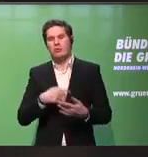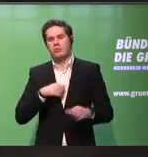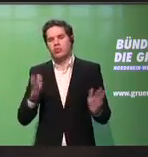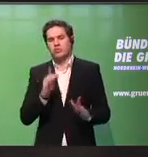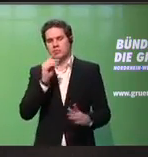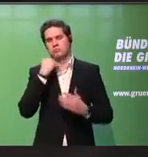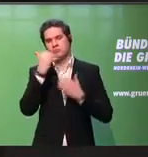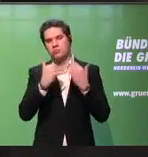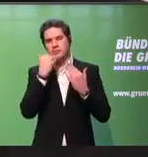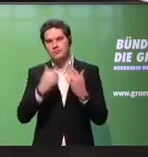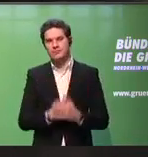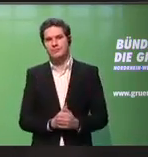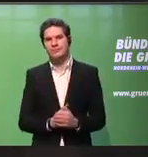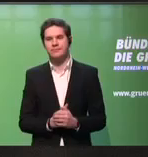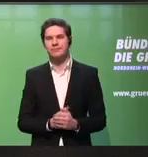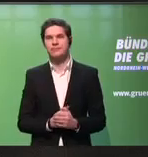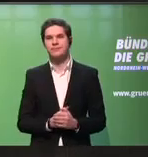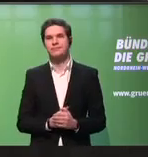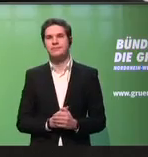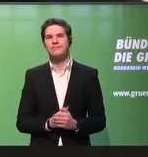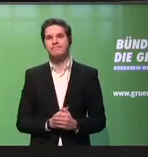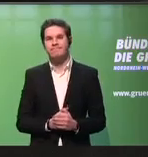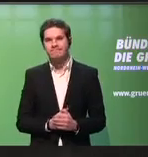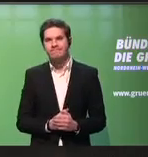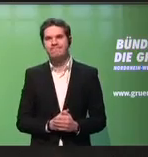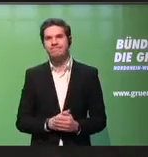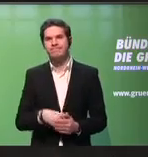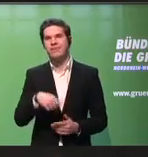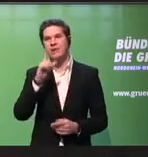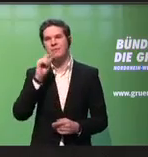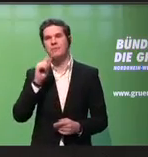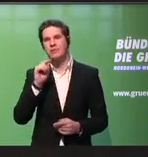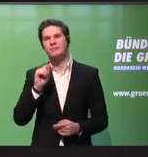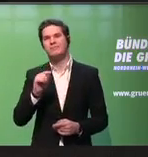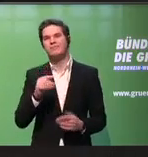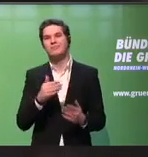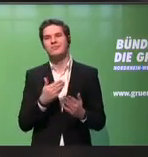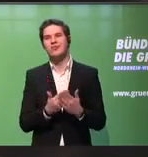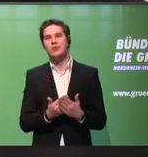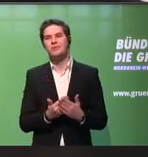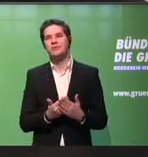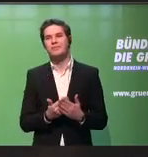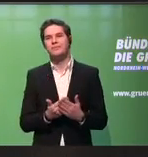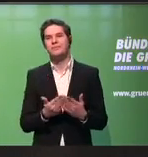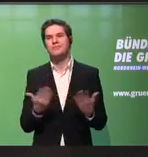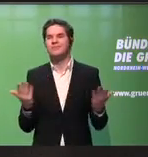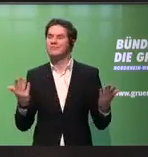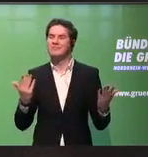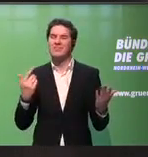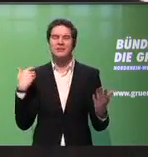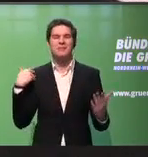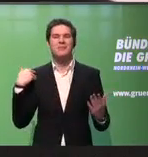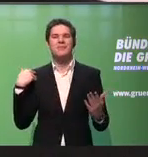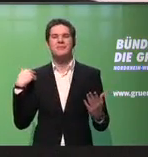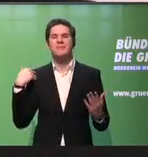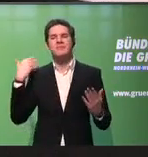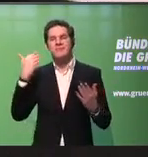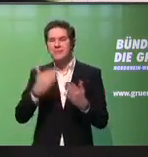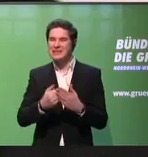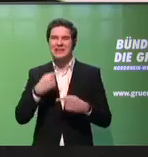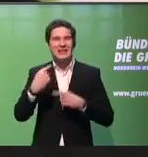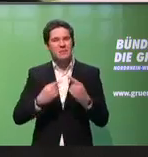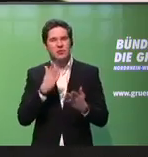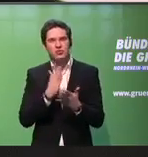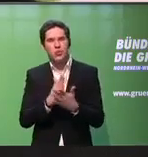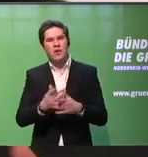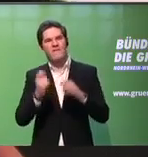Diese Geschichte von Straßburg und Brüssel. Aber wir haben auch immer Vorschläge gemacht,